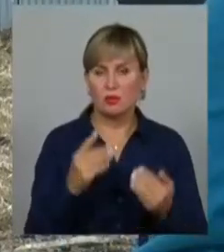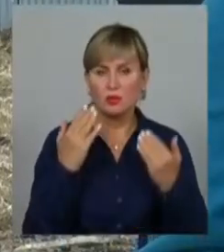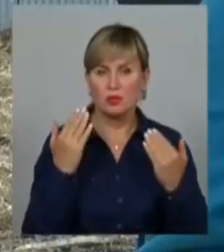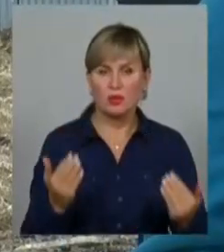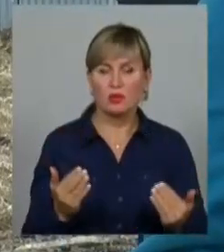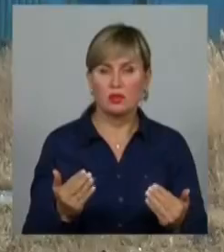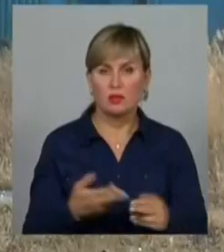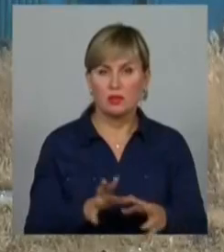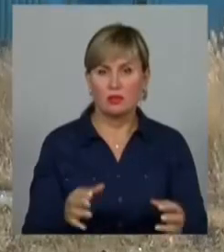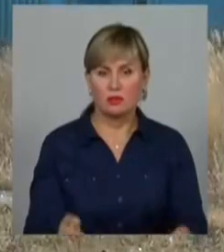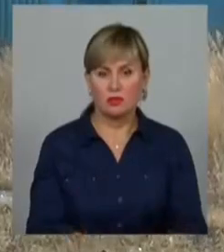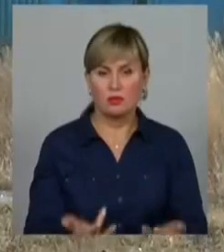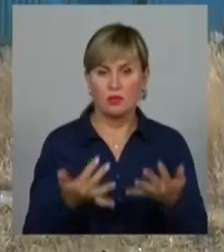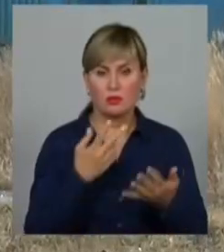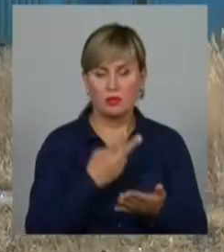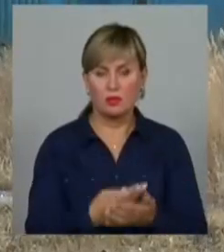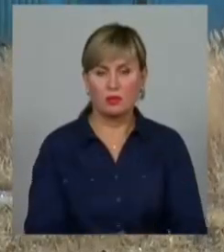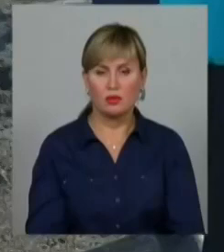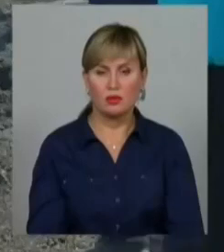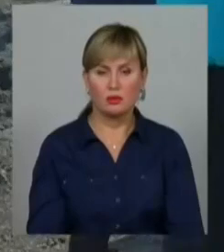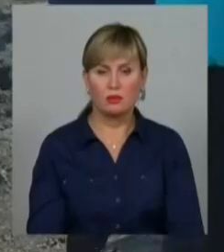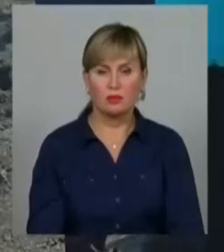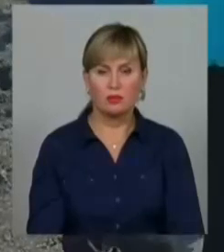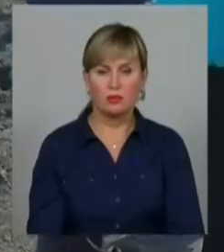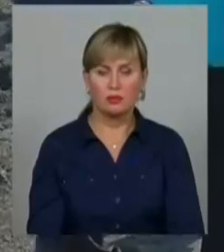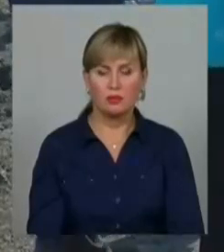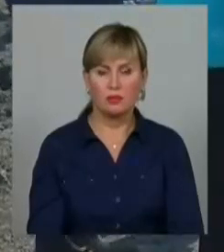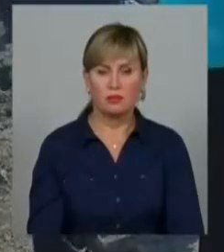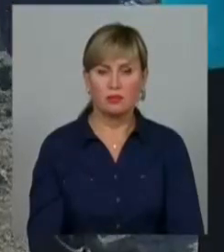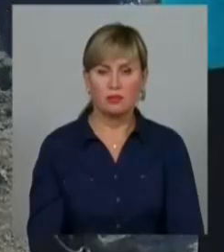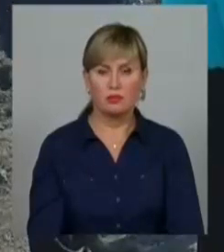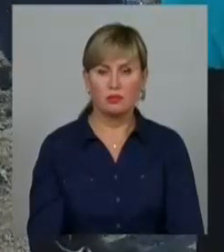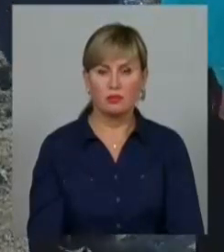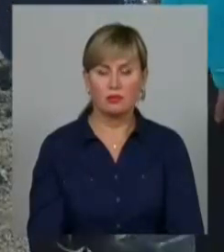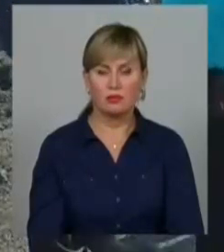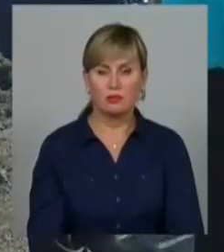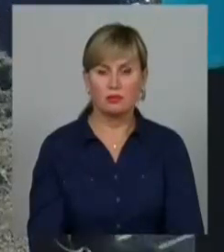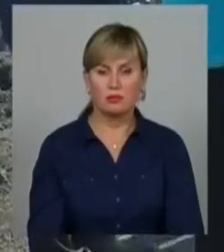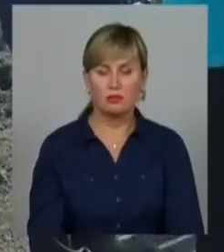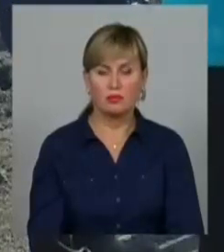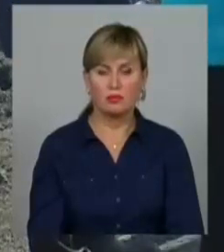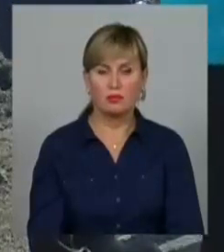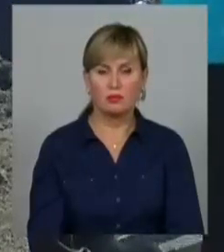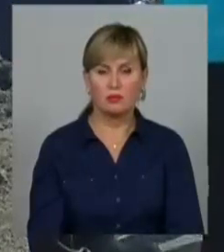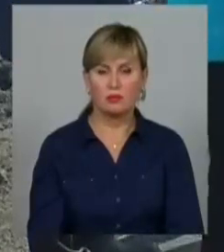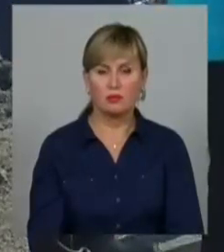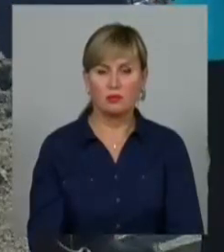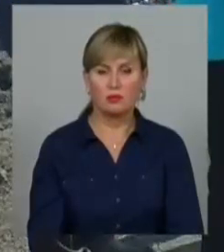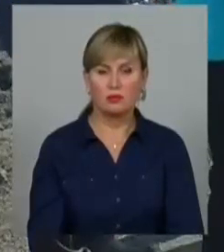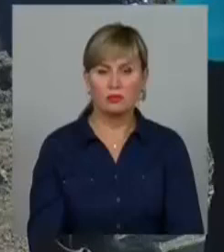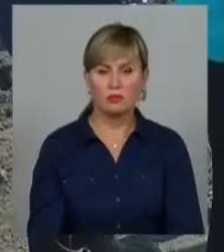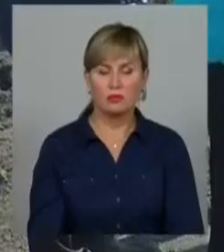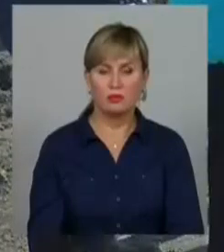все всплывает. Посмотрите, вот они стоят сейчас в вагонах, представляете, да? Это у нас ночью погрузка идет, днем тоже